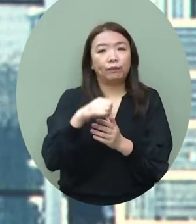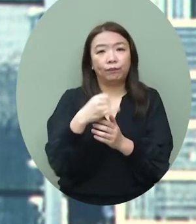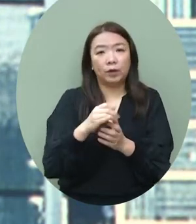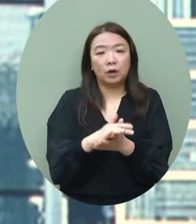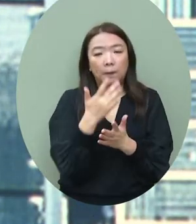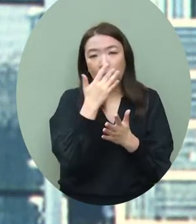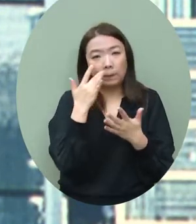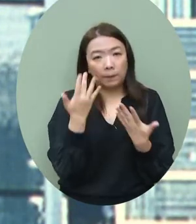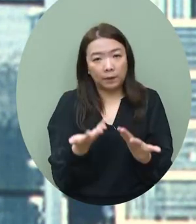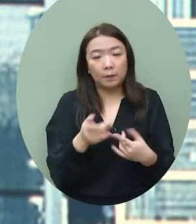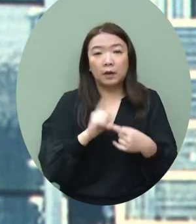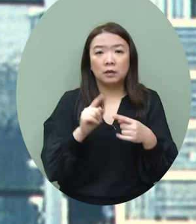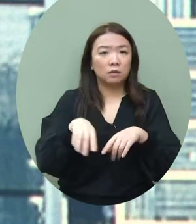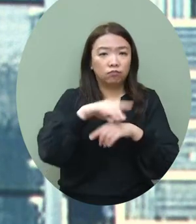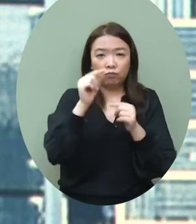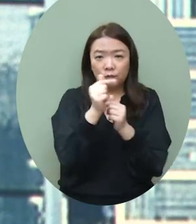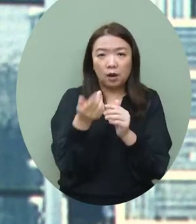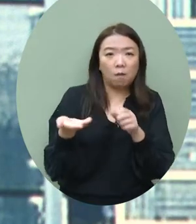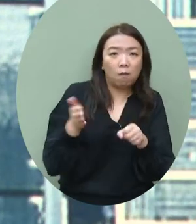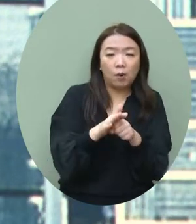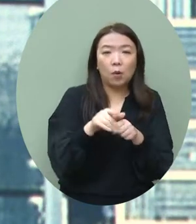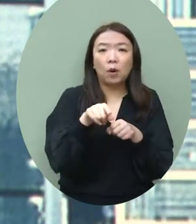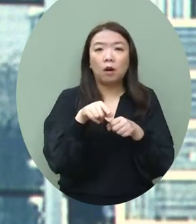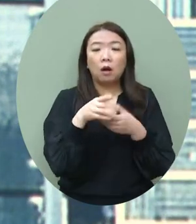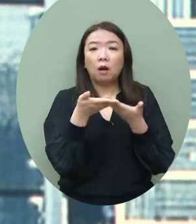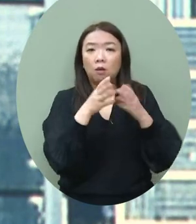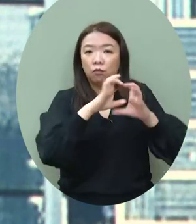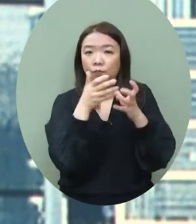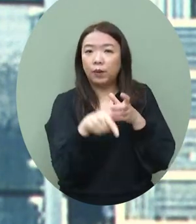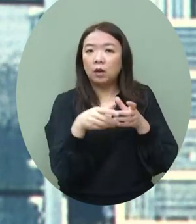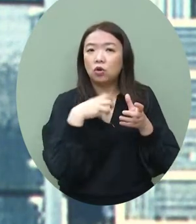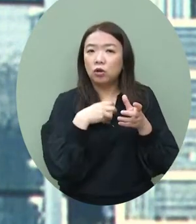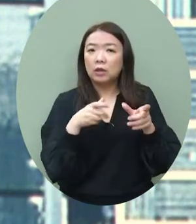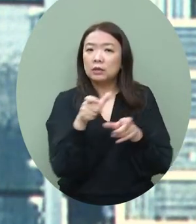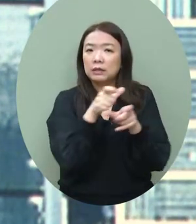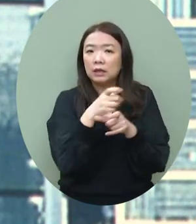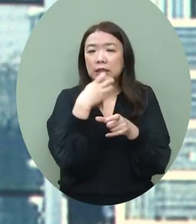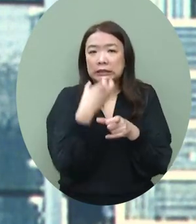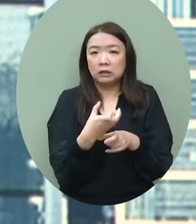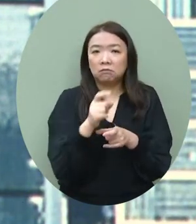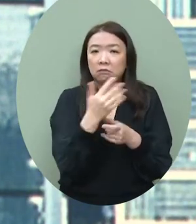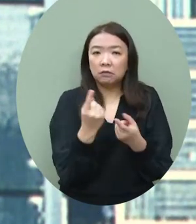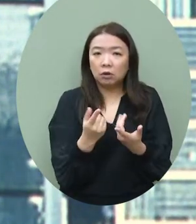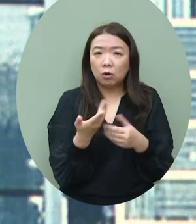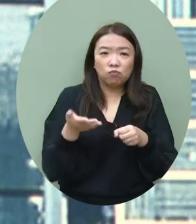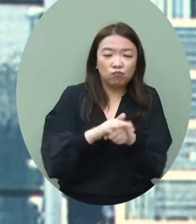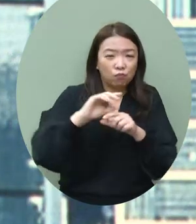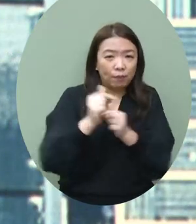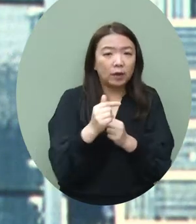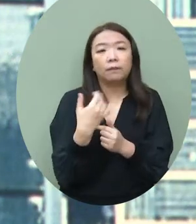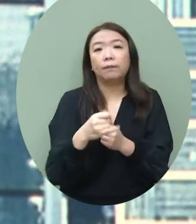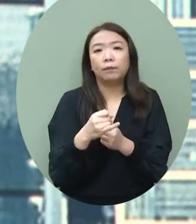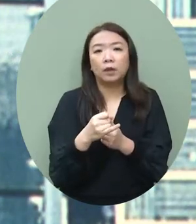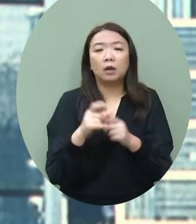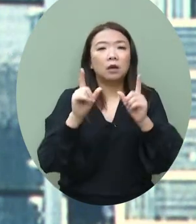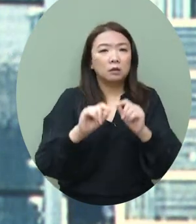法可以完全彌補到業界認為佢嘅喺業務上嘅損失。咁呢個正正就係點解大家要全民